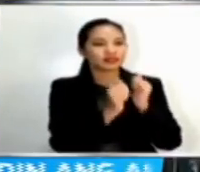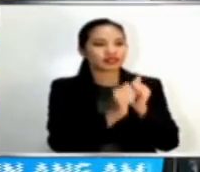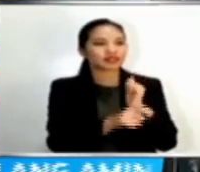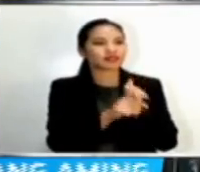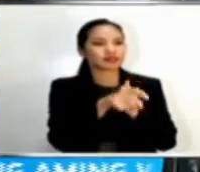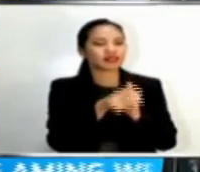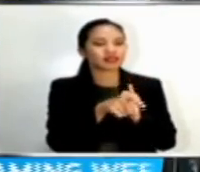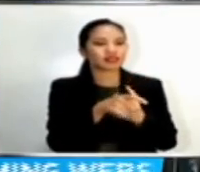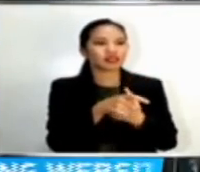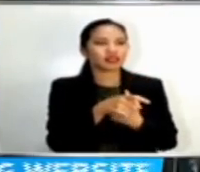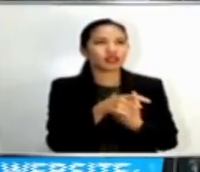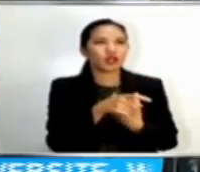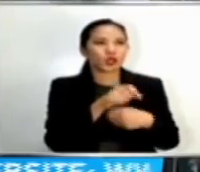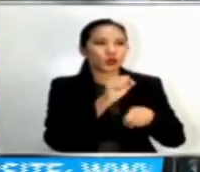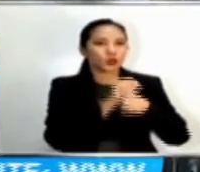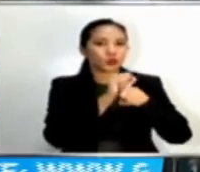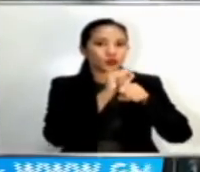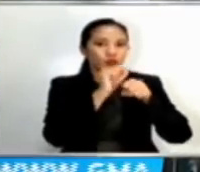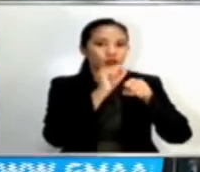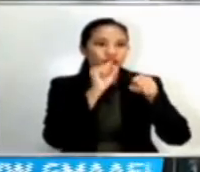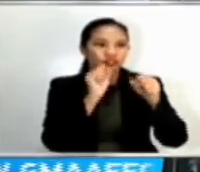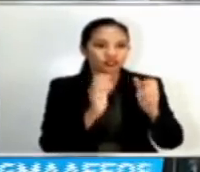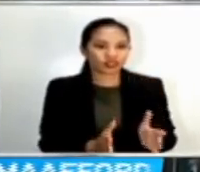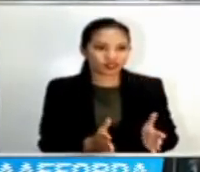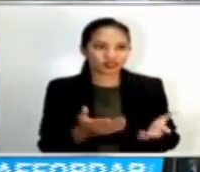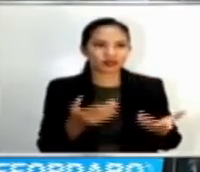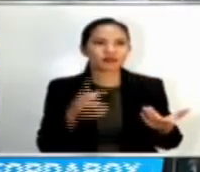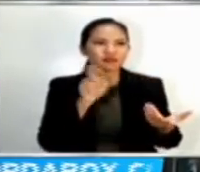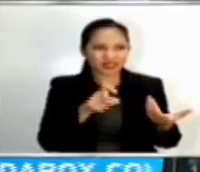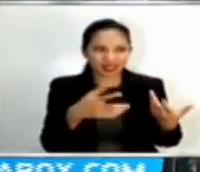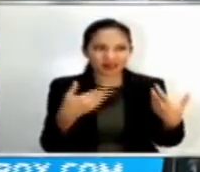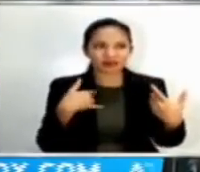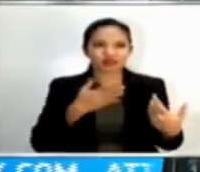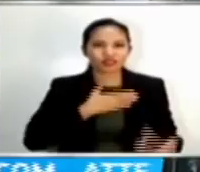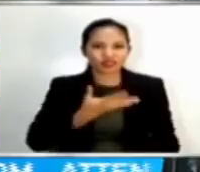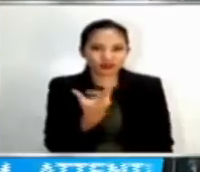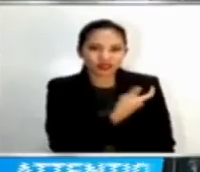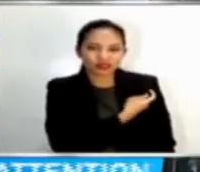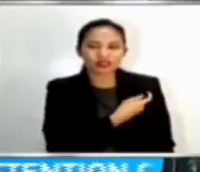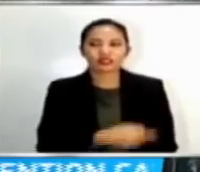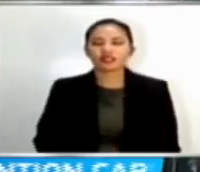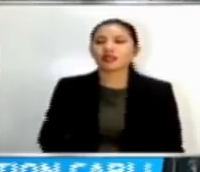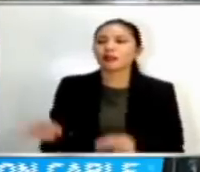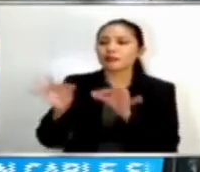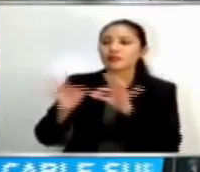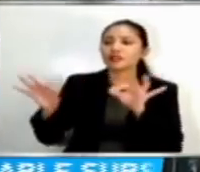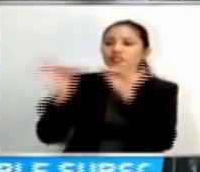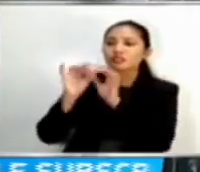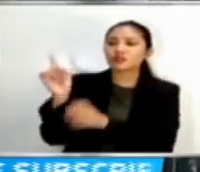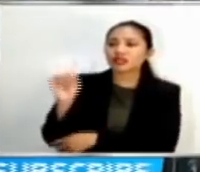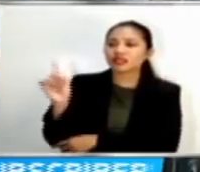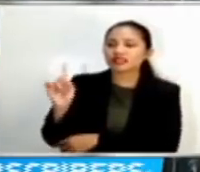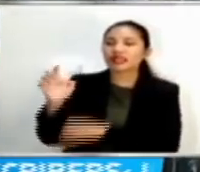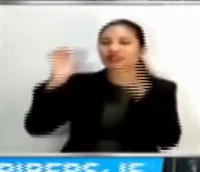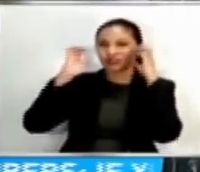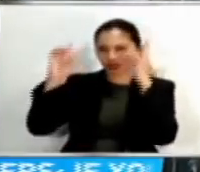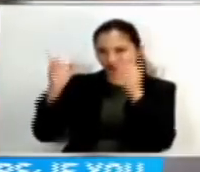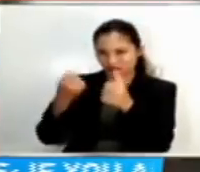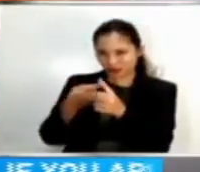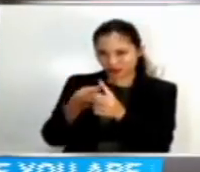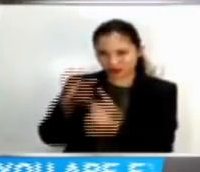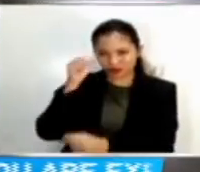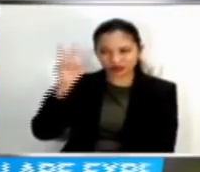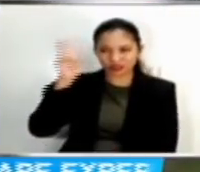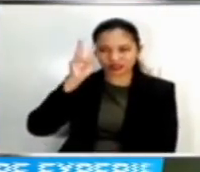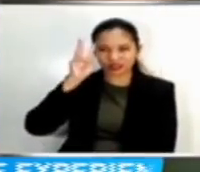basta ma-educate. Well, I think mas importante i-educate natin yung mga tao. Kasi mataas yung ano, based sa